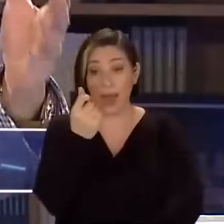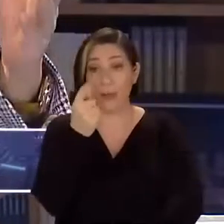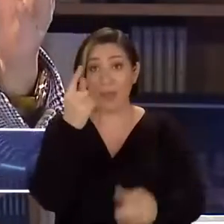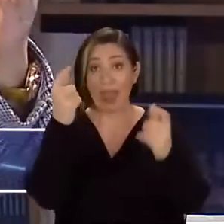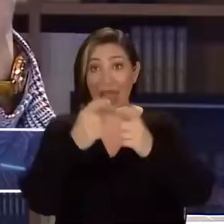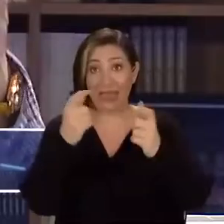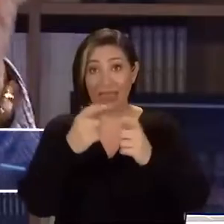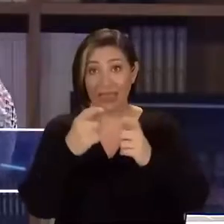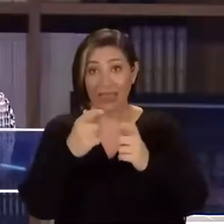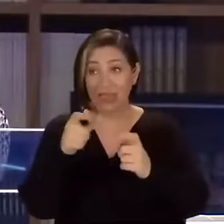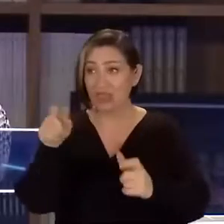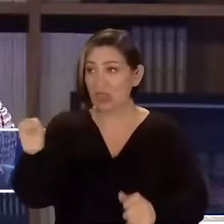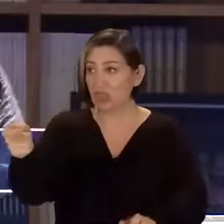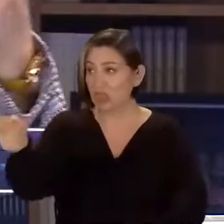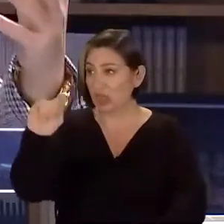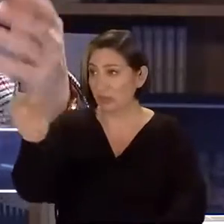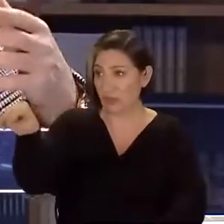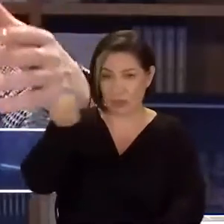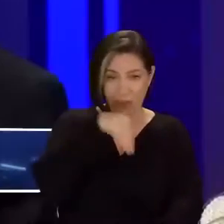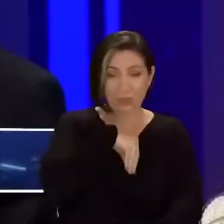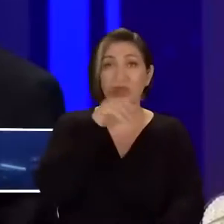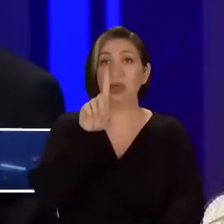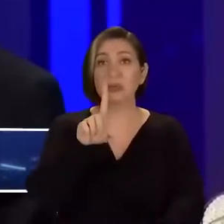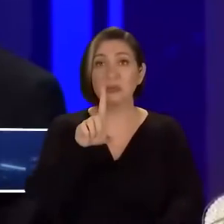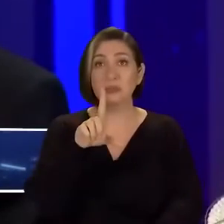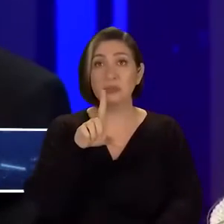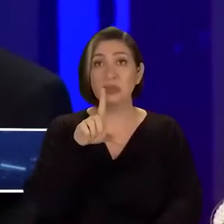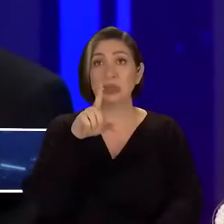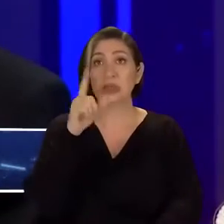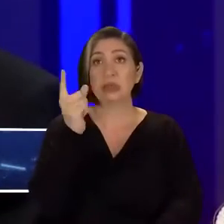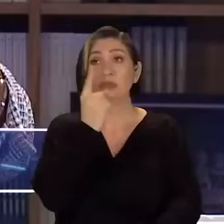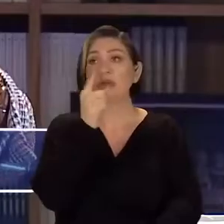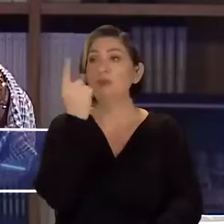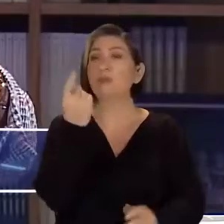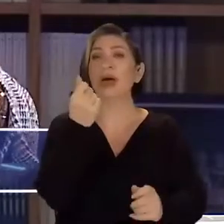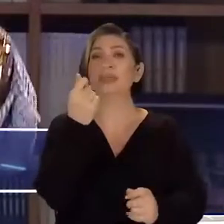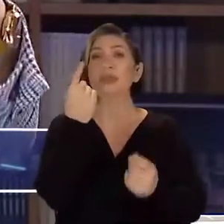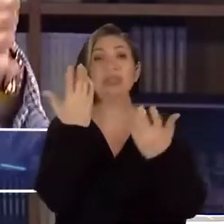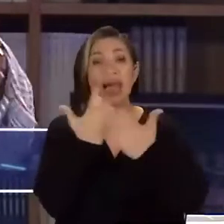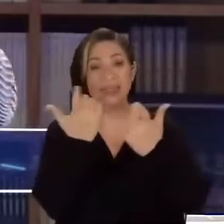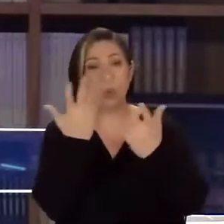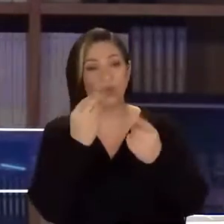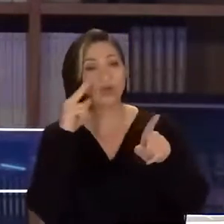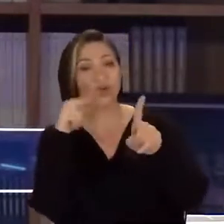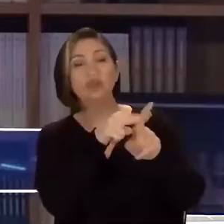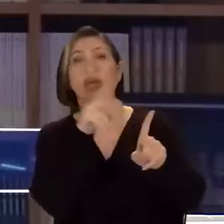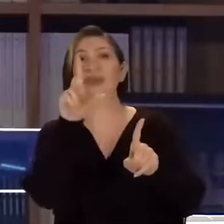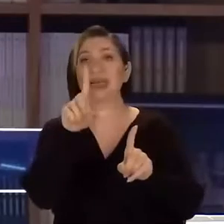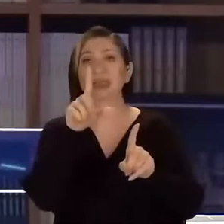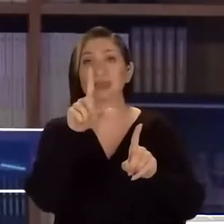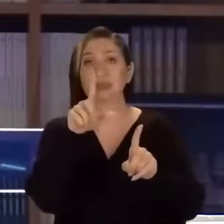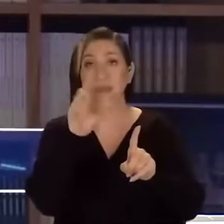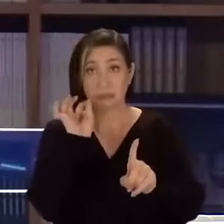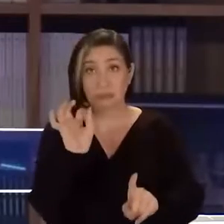yerden çekip getirmesi lazım. Çekip derken yani bir yerdeki şeyin şurada olduğunu göstermesi lazım. Şuradakinin şu kişide